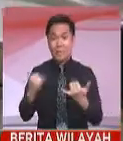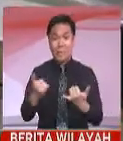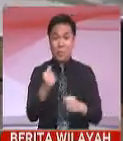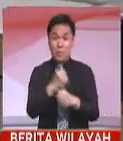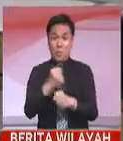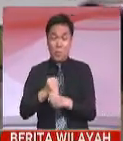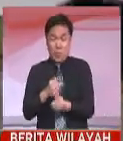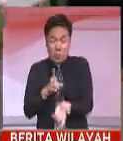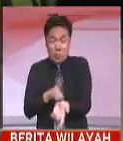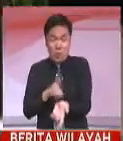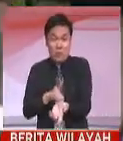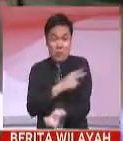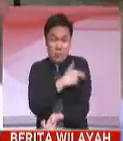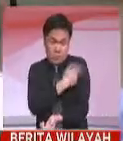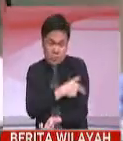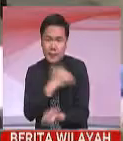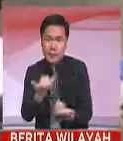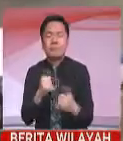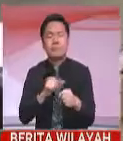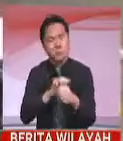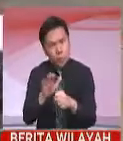kesehatan adalah mencukupi